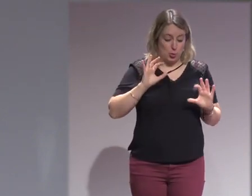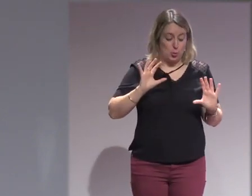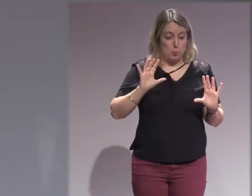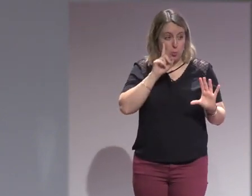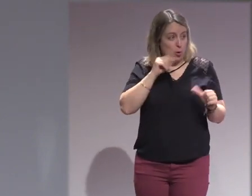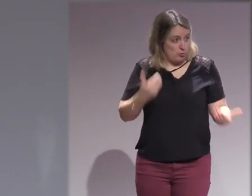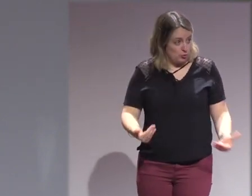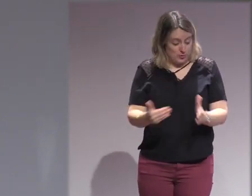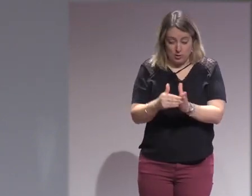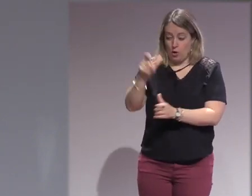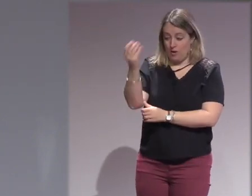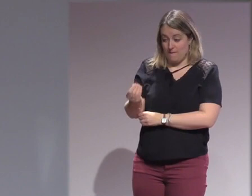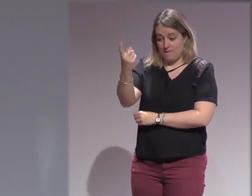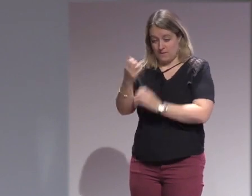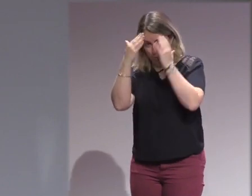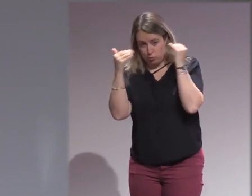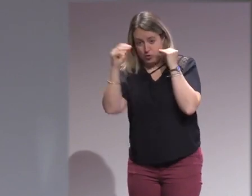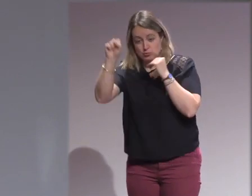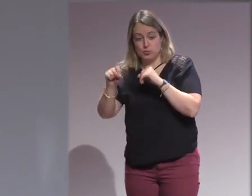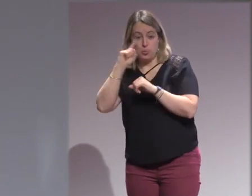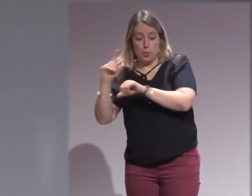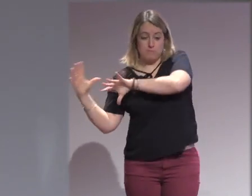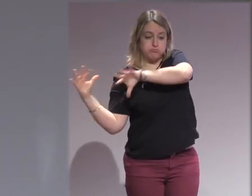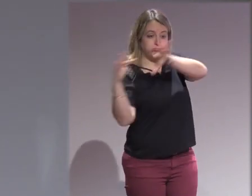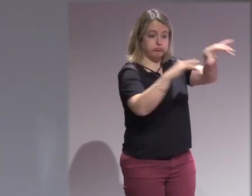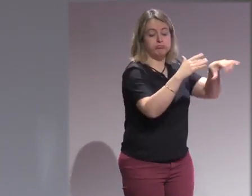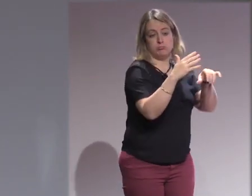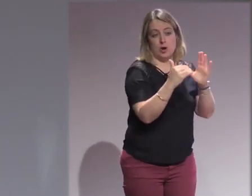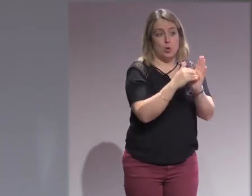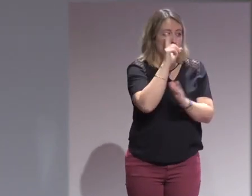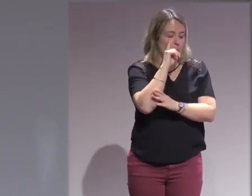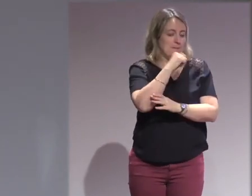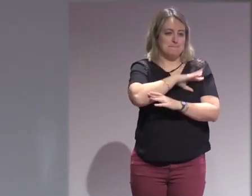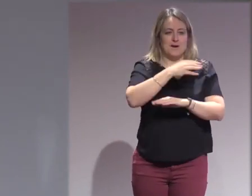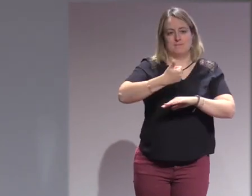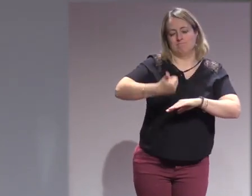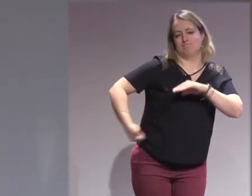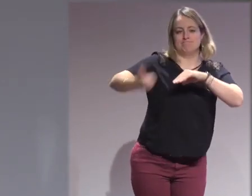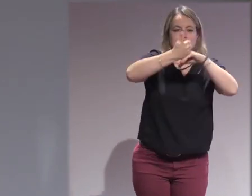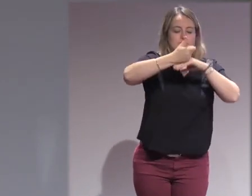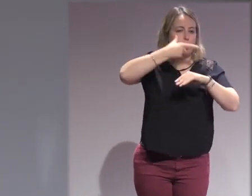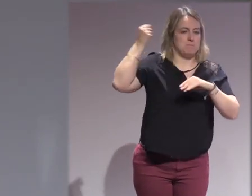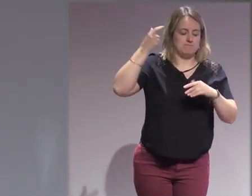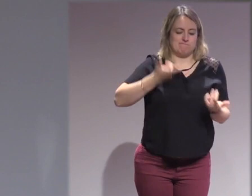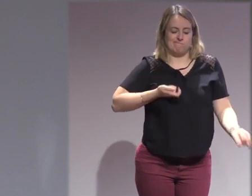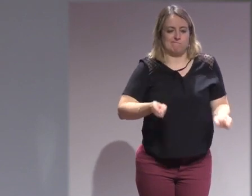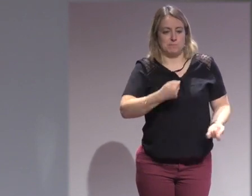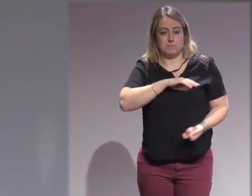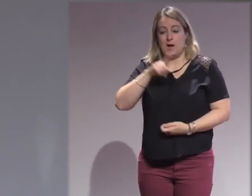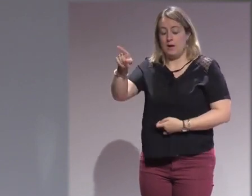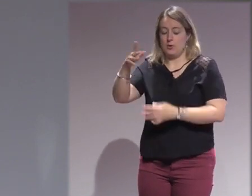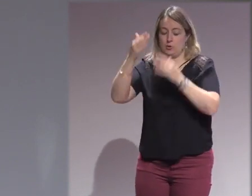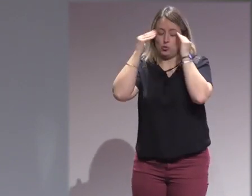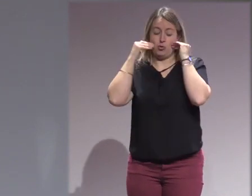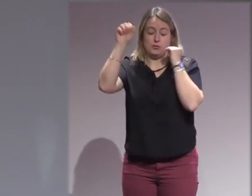Sud dans le cadre de l'adoption internationale. Et bien là, effectivement, c'est le patriarcat. C'est-à-dire que la Corée du Sud est un pays extrêmement